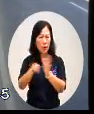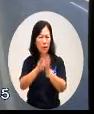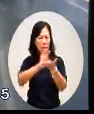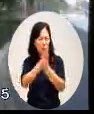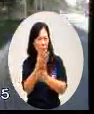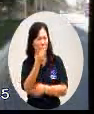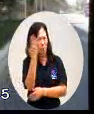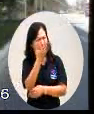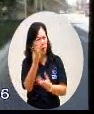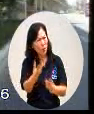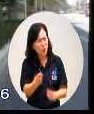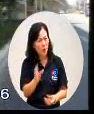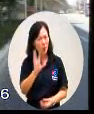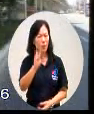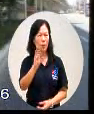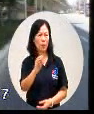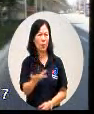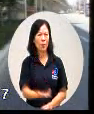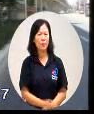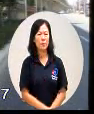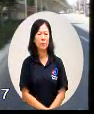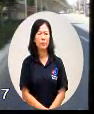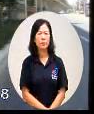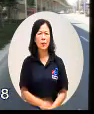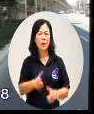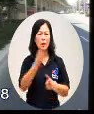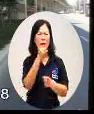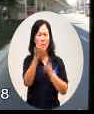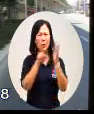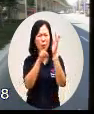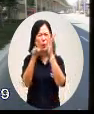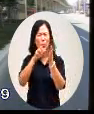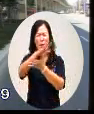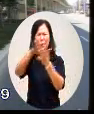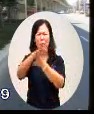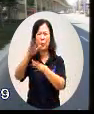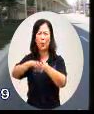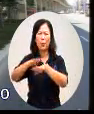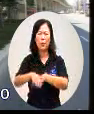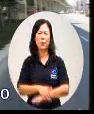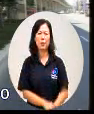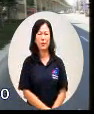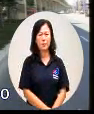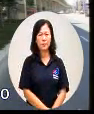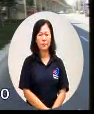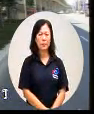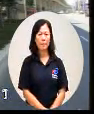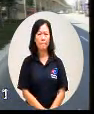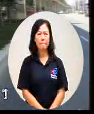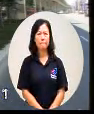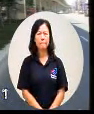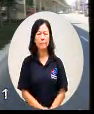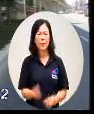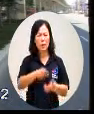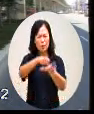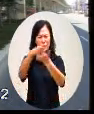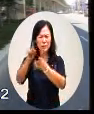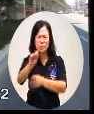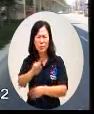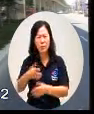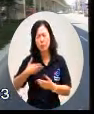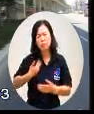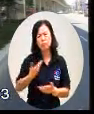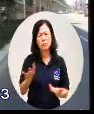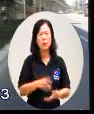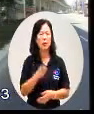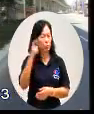看，不怎么好看嘛，好贵的。啊，我阿娘呐，这样傻傻个开啊。哦，你要看开始啊，那就喜欢给我们这个降灾会啊，